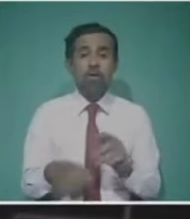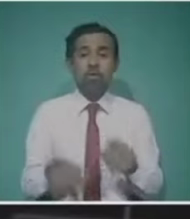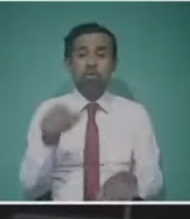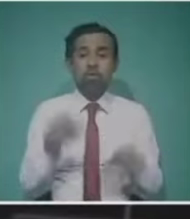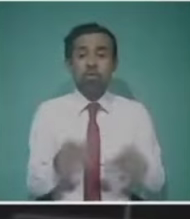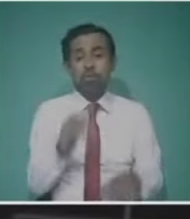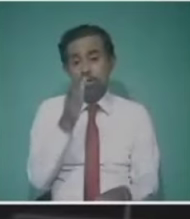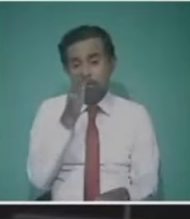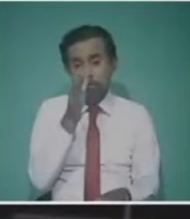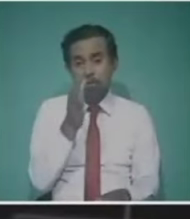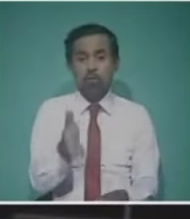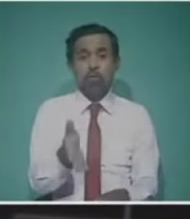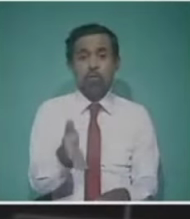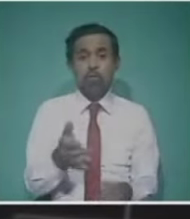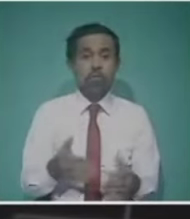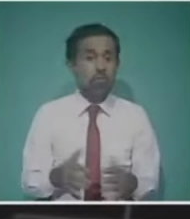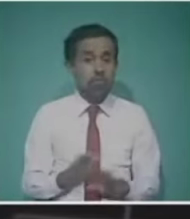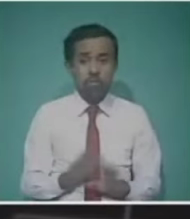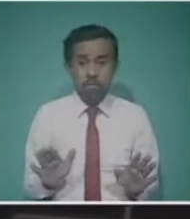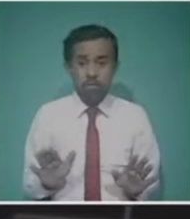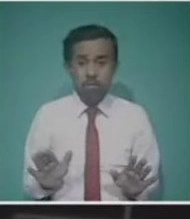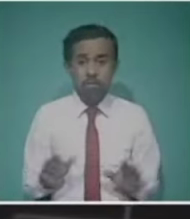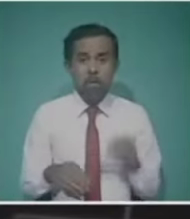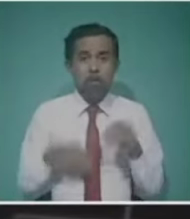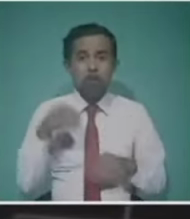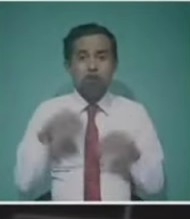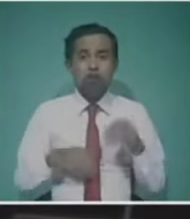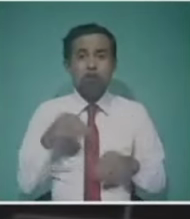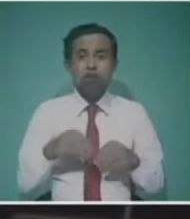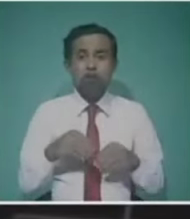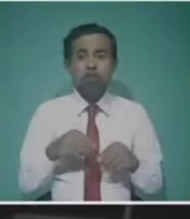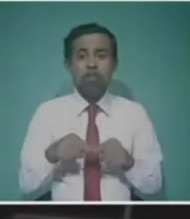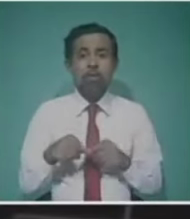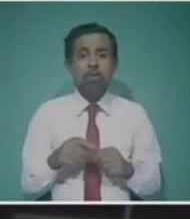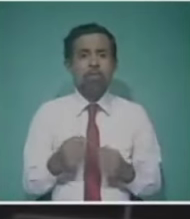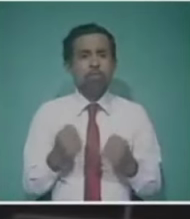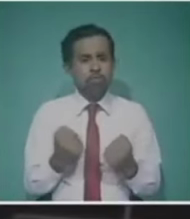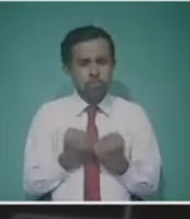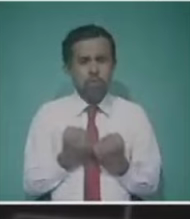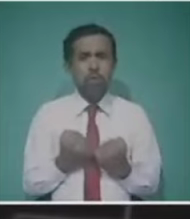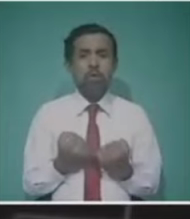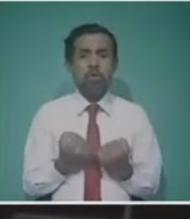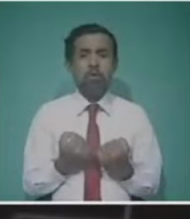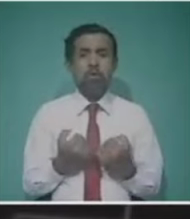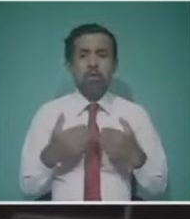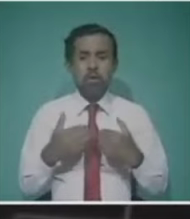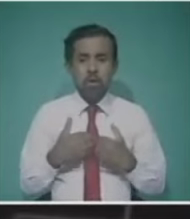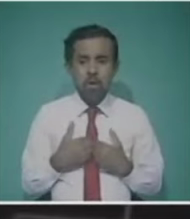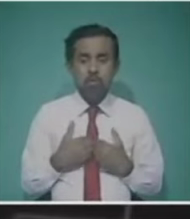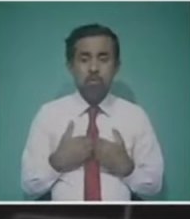ஒழிய மாறாக அவர்களுக்கு அரசியல் ரீதியாக சவால் இருக்கு என்பதற்காக வளர்ந்து வருகிற எம்மையும் கட்சியையும்